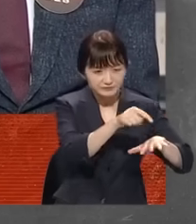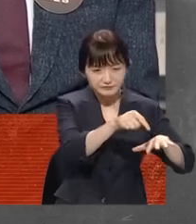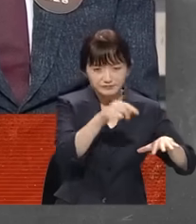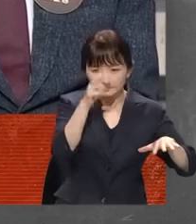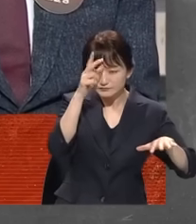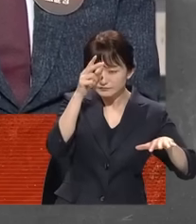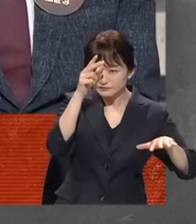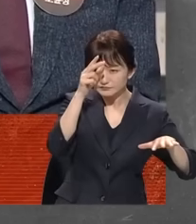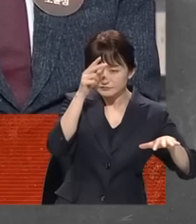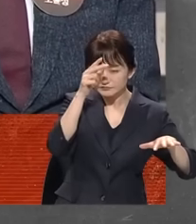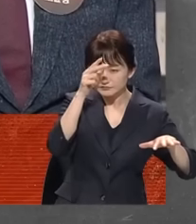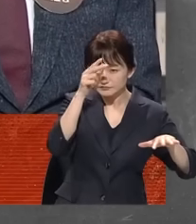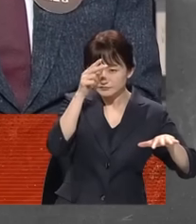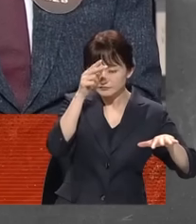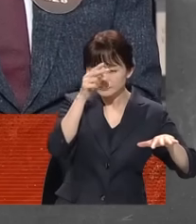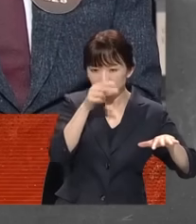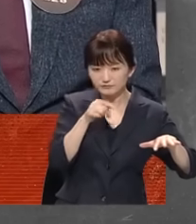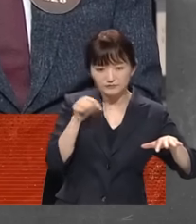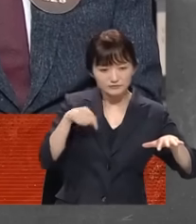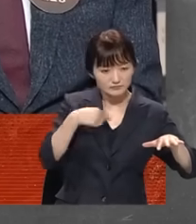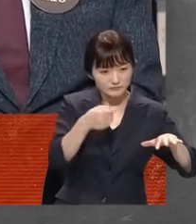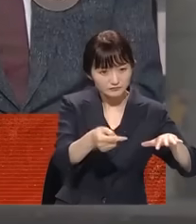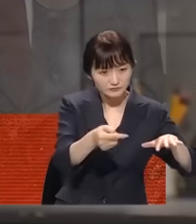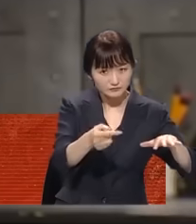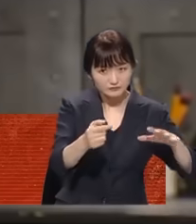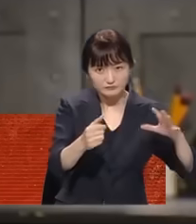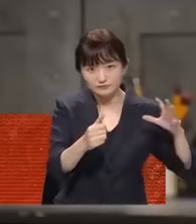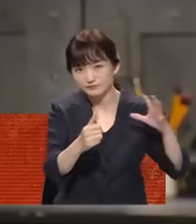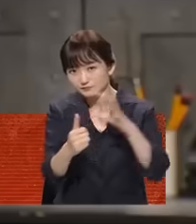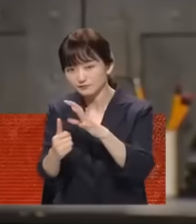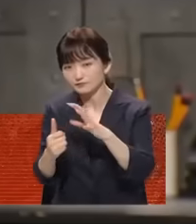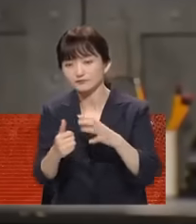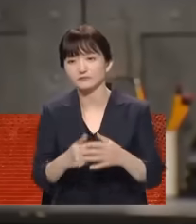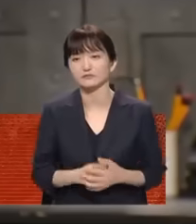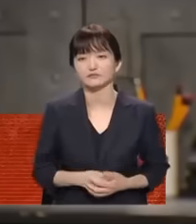경찰 앞에서 폭력을 행사하는 저런 일들 그리고